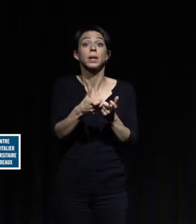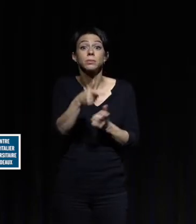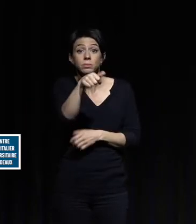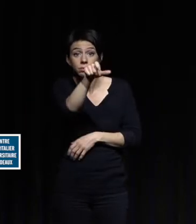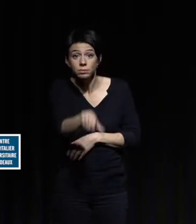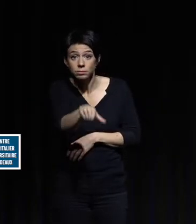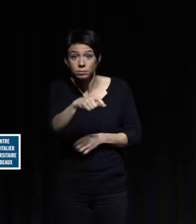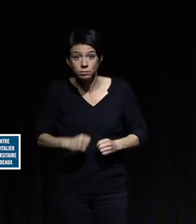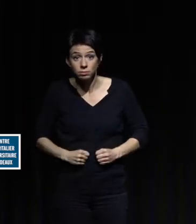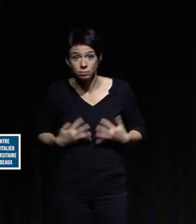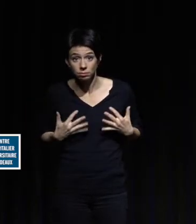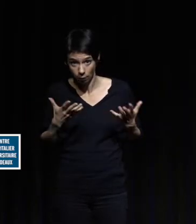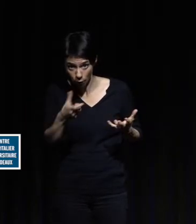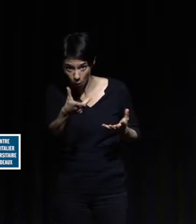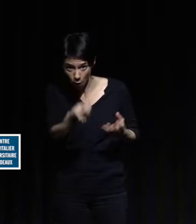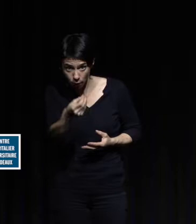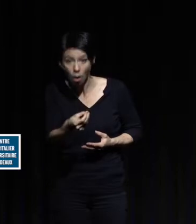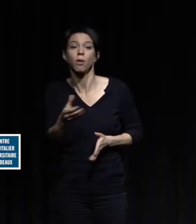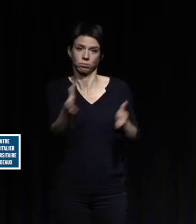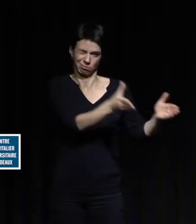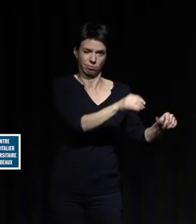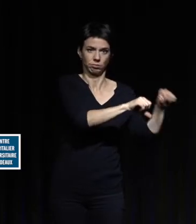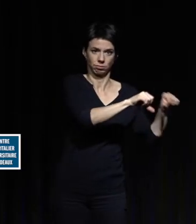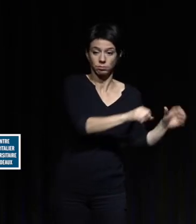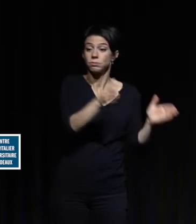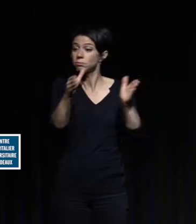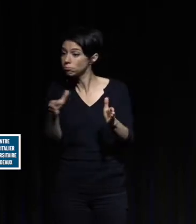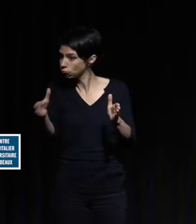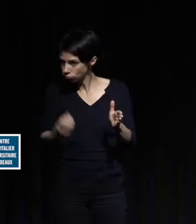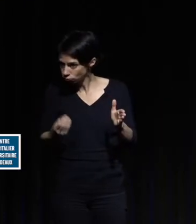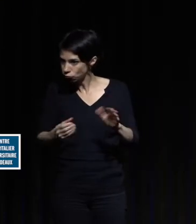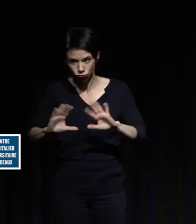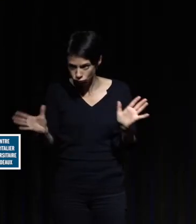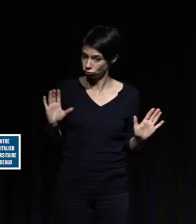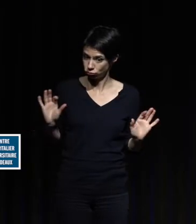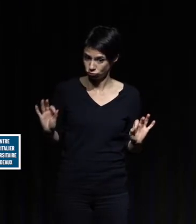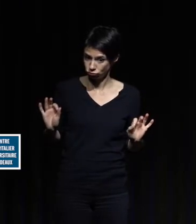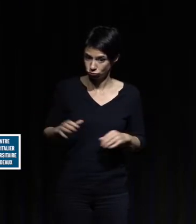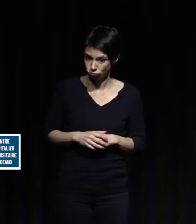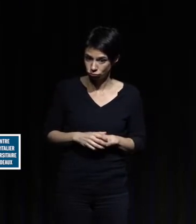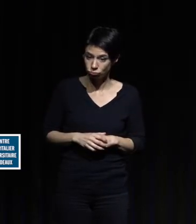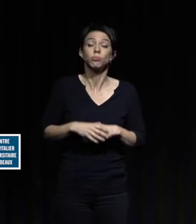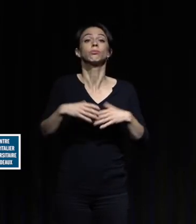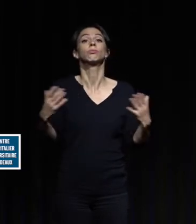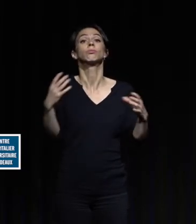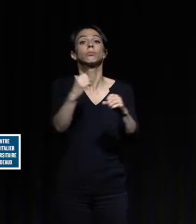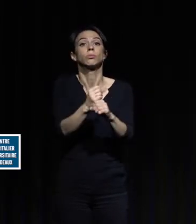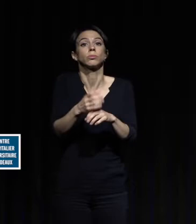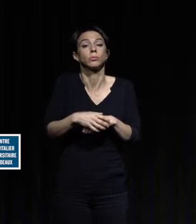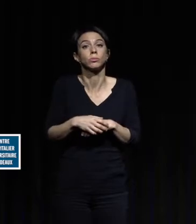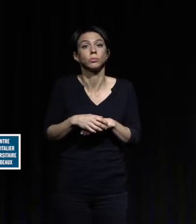et d'endométriose, et une prise en charge plus médicale en cas d'absence de désir d'enfant. Les traitements